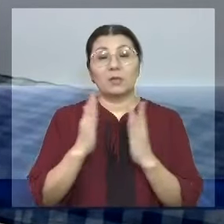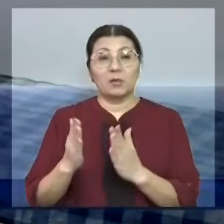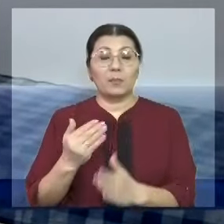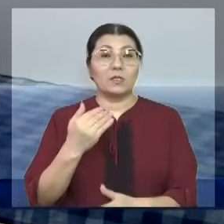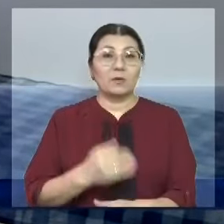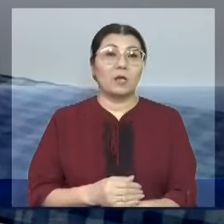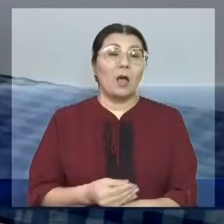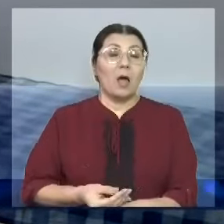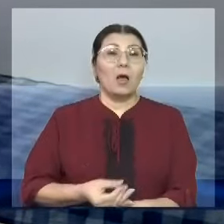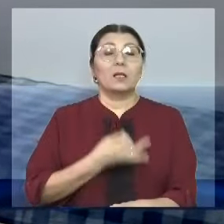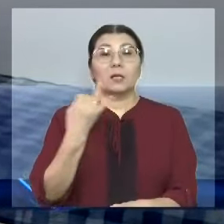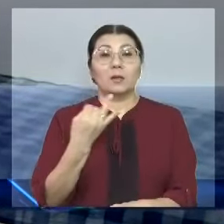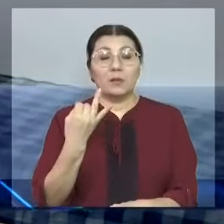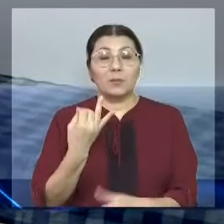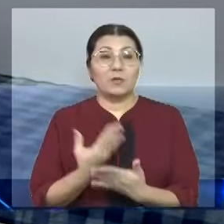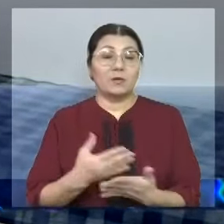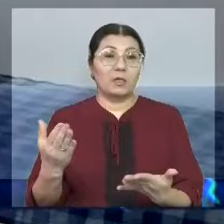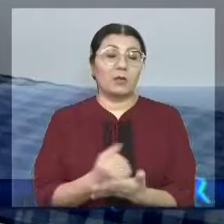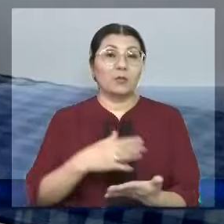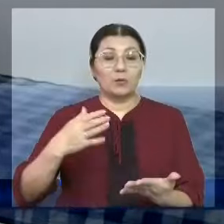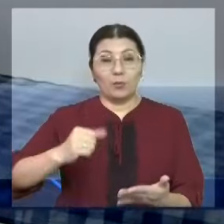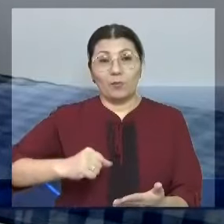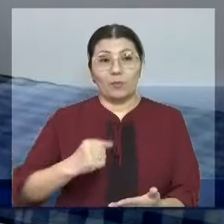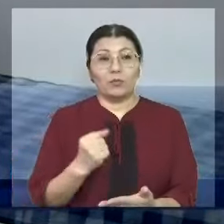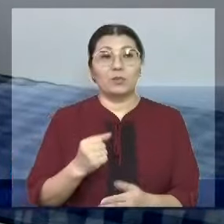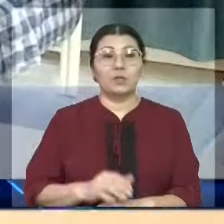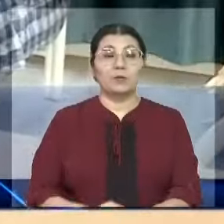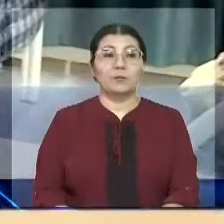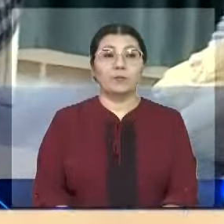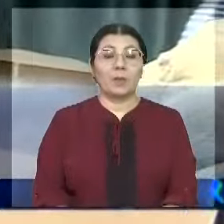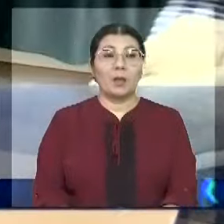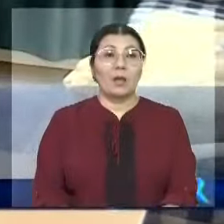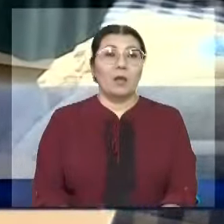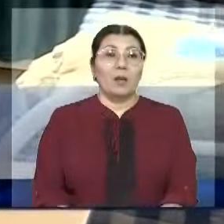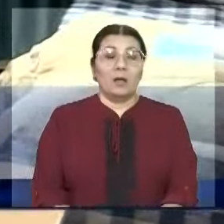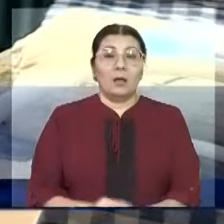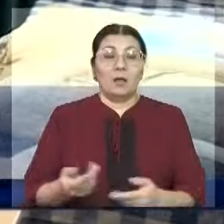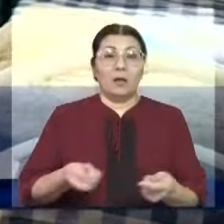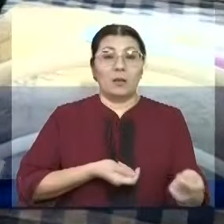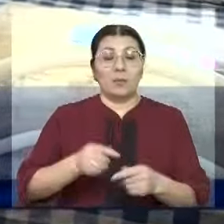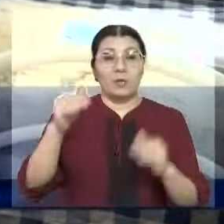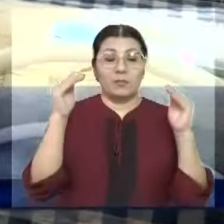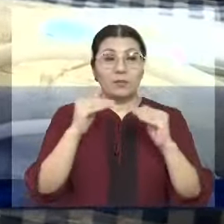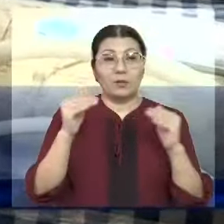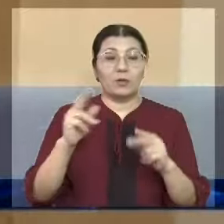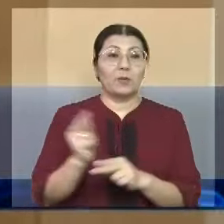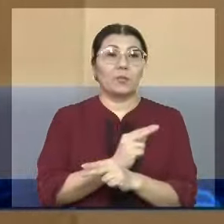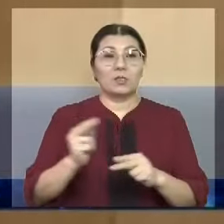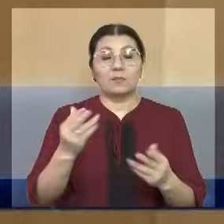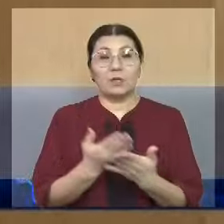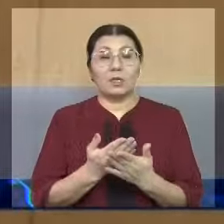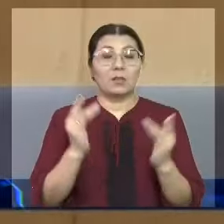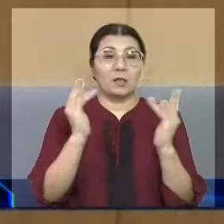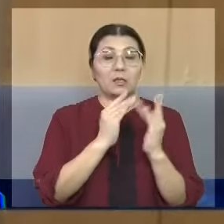студенческие годы находить себе новых друзей учиться быть самостоятельным представители университета отметили что капитальный ремонт зданиях